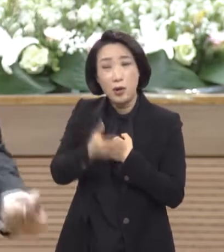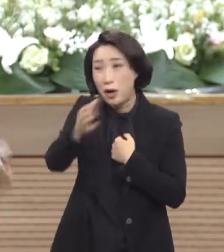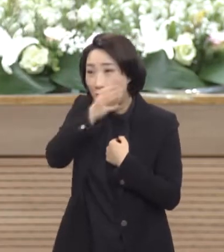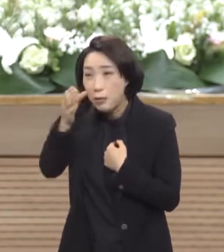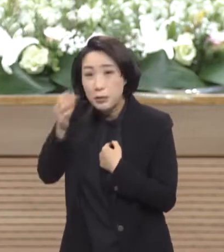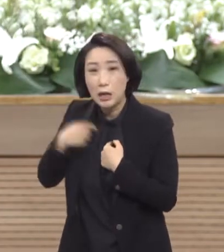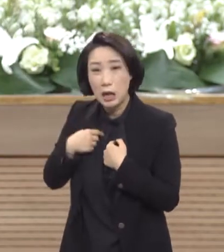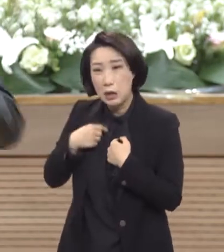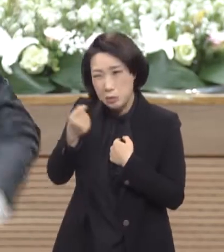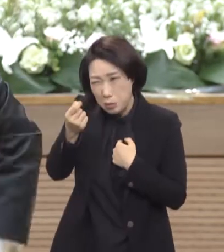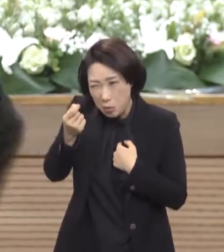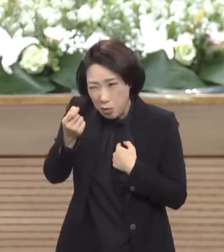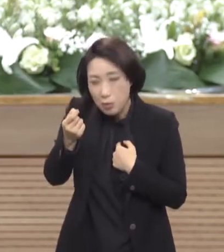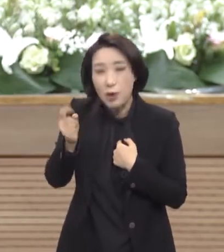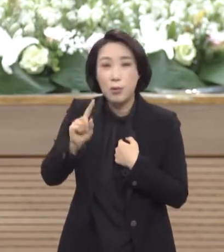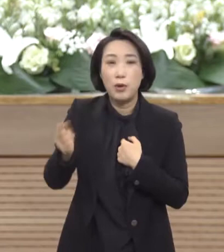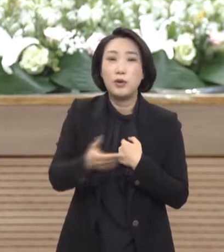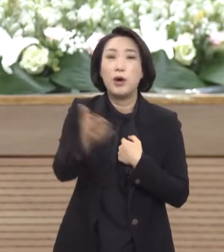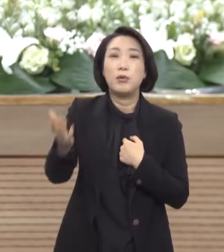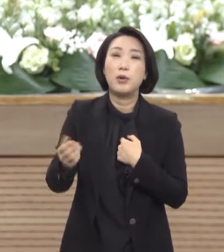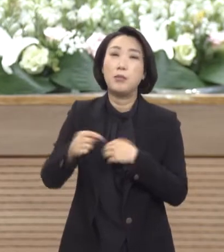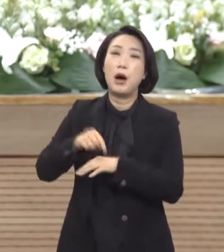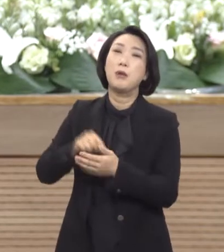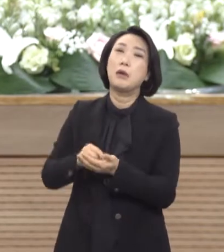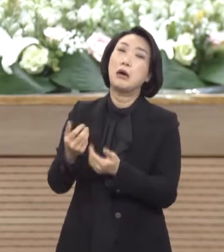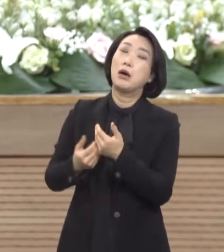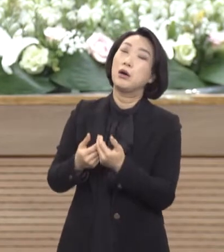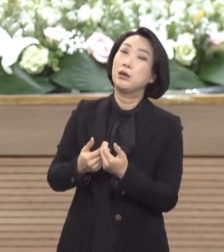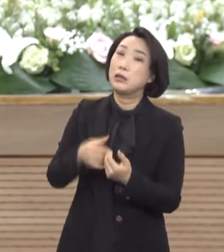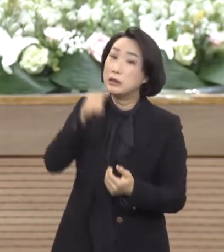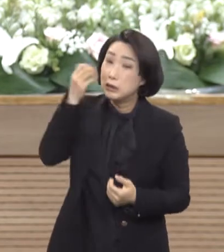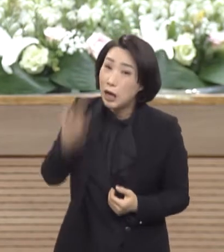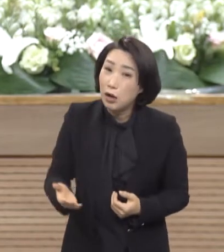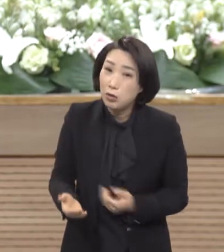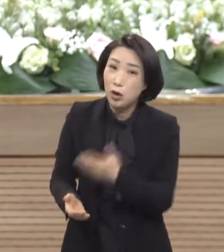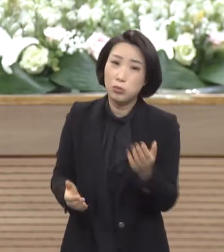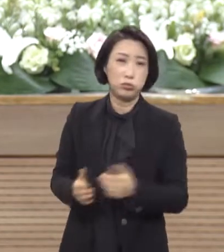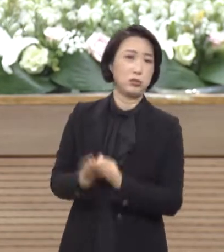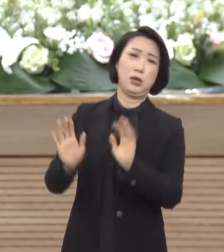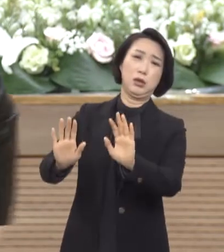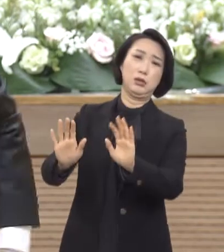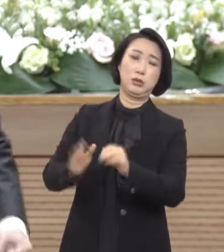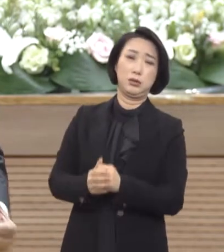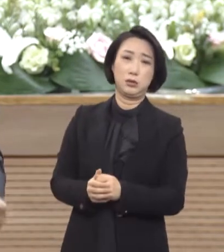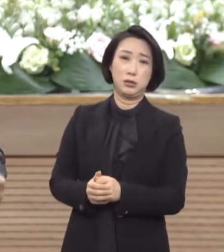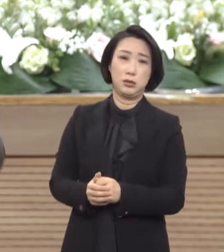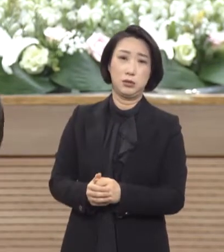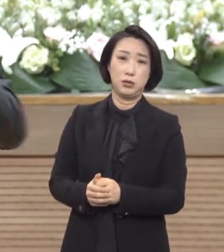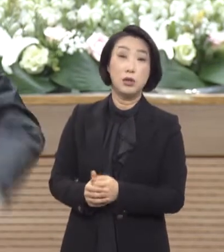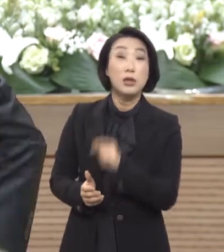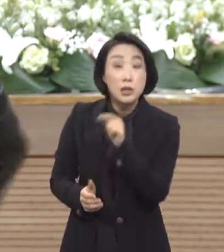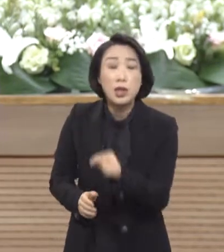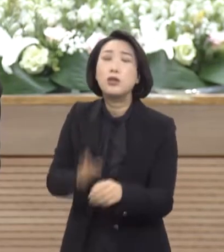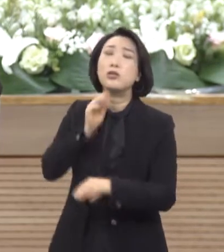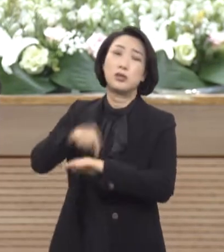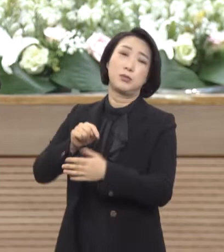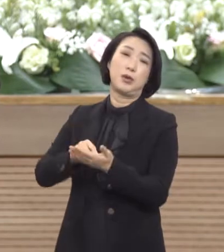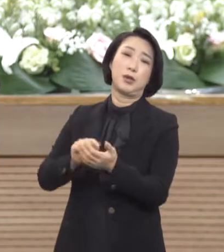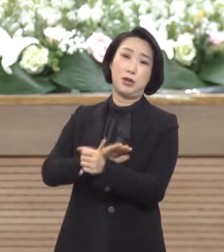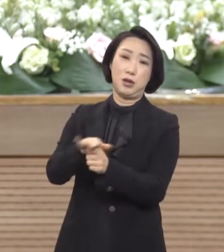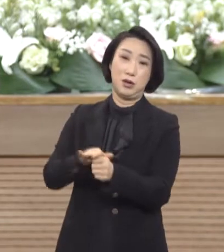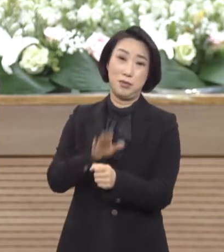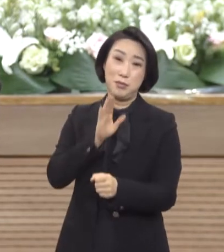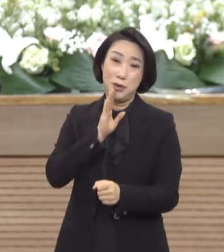내가 토록만큼이라도 마음에 언짢음이 있는다면 이럴 수는 없지. 그게 진실한 사랑이야.